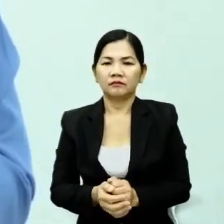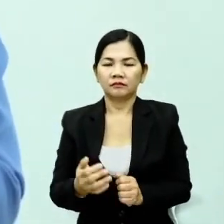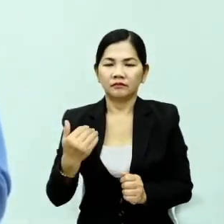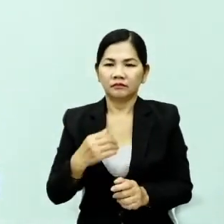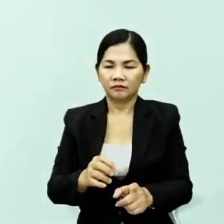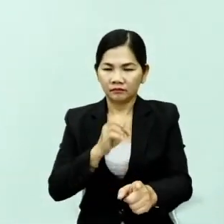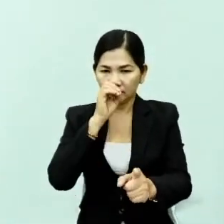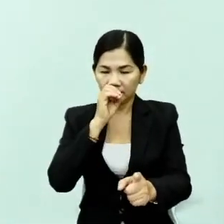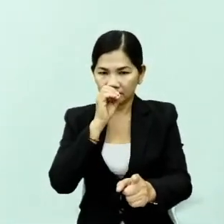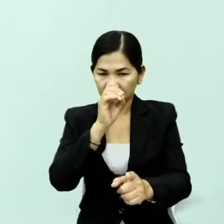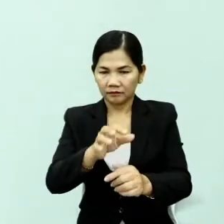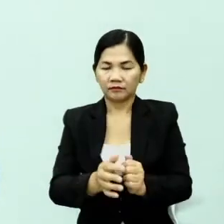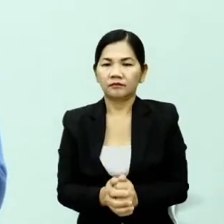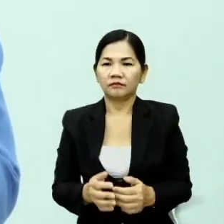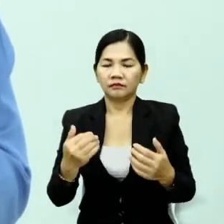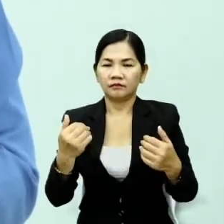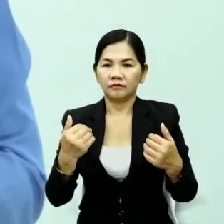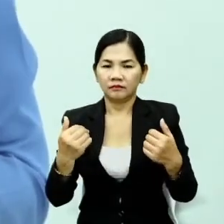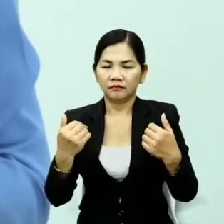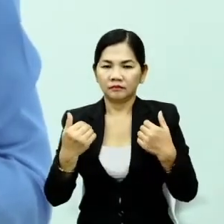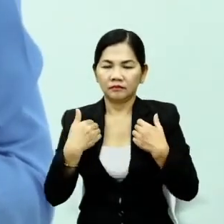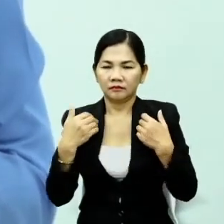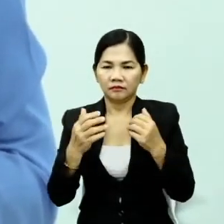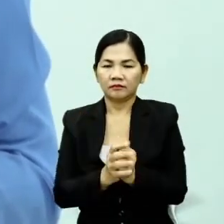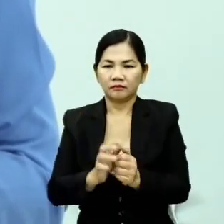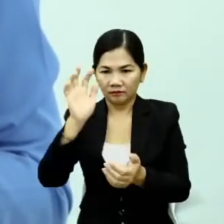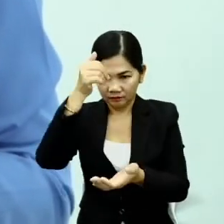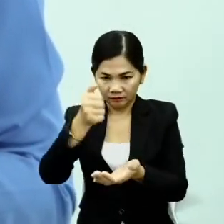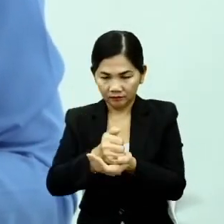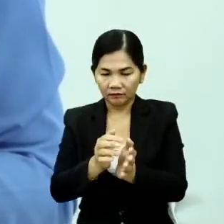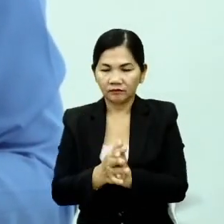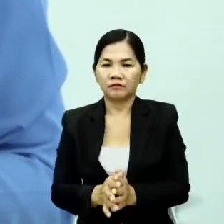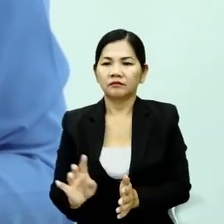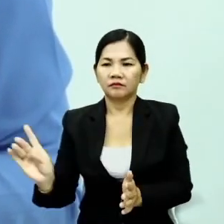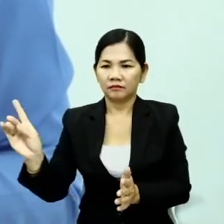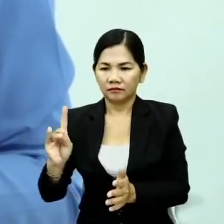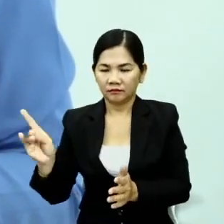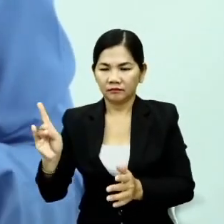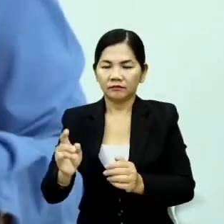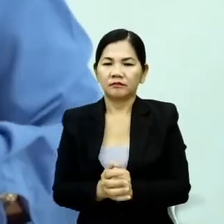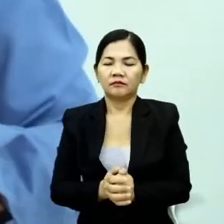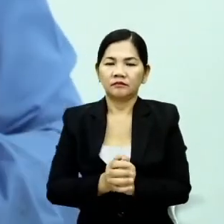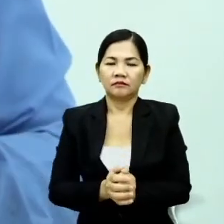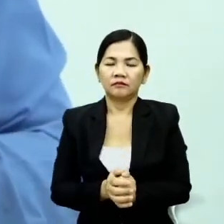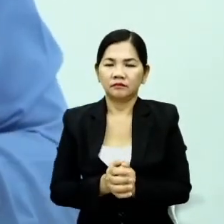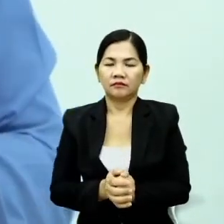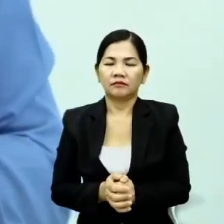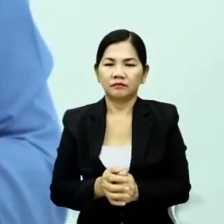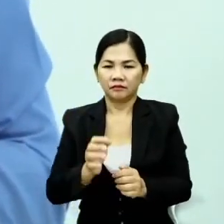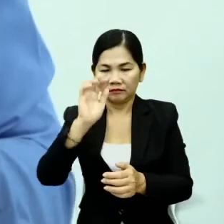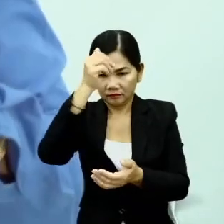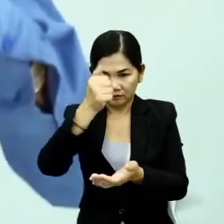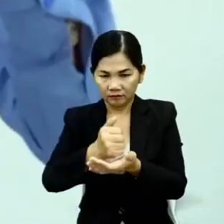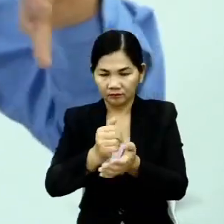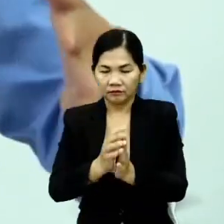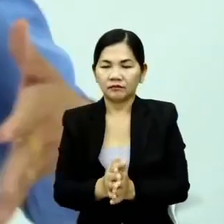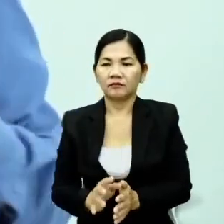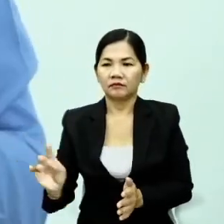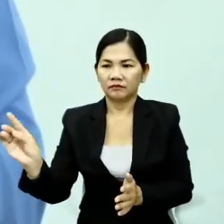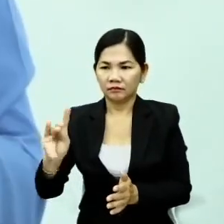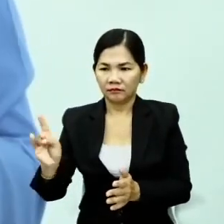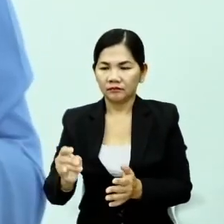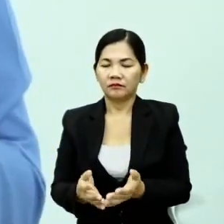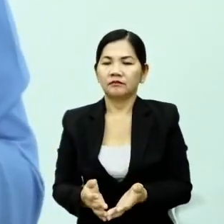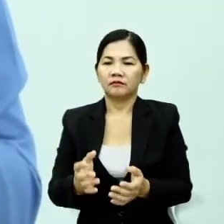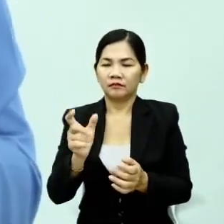này có đủ bình chạm đoàn tiên là con cha con bạn đang ẩm bí cha pha bà giàu đọc bà sát là con á cha chân tuần tâm nâng pha bà giàu đại sát tặng ạc nú pha